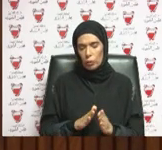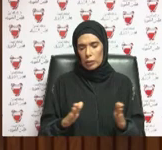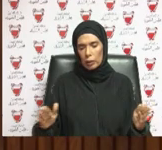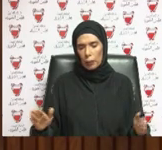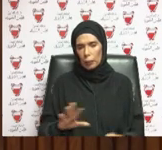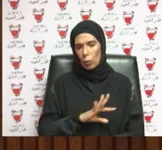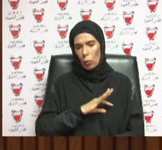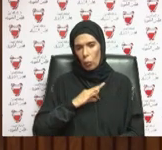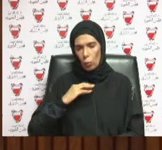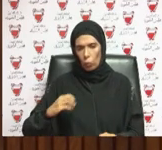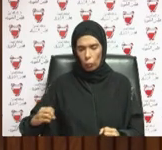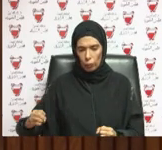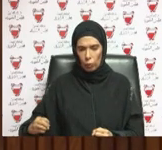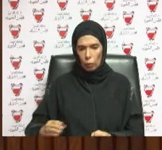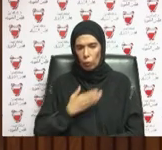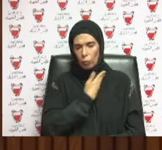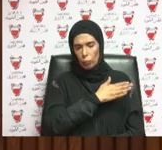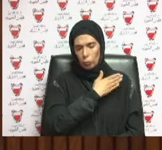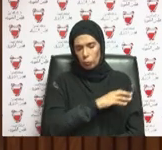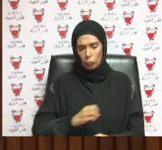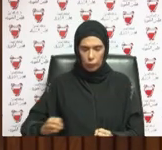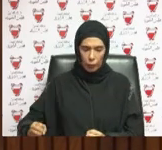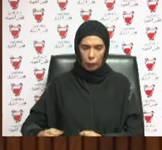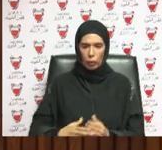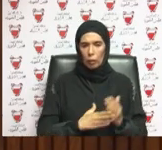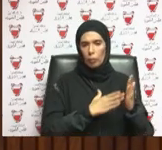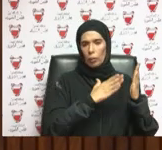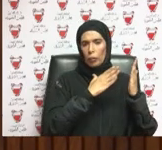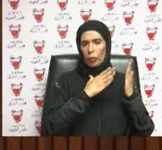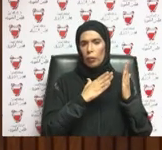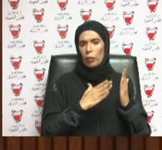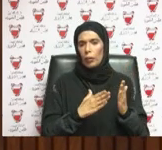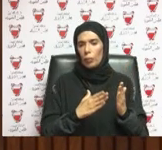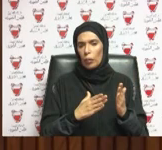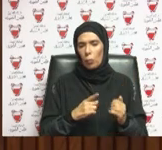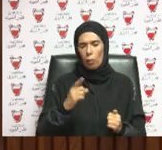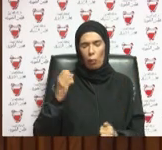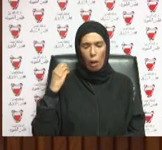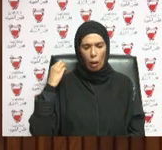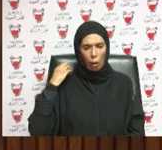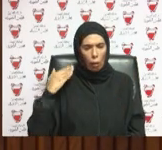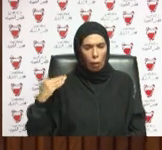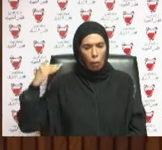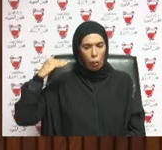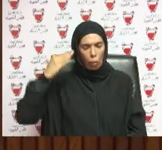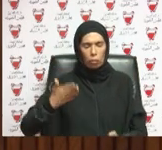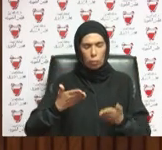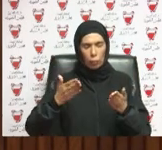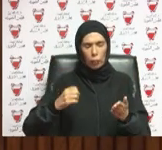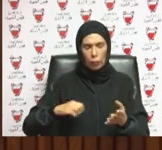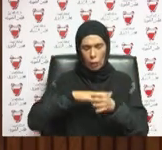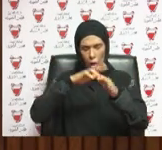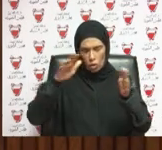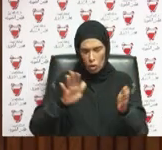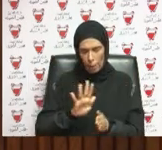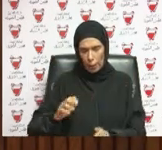بواسع رحمته وغفرانه، وأن يسكنه فسيح جناته، وأن يجزيه خير الجزاء على ما قدمه لوطنه وأمته وشعبه.